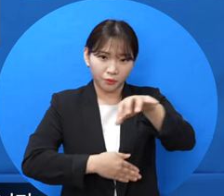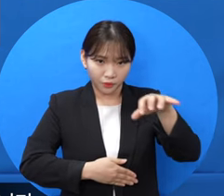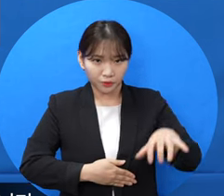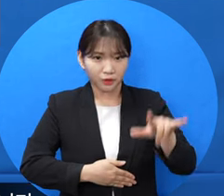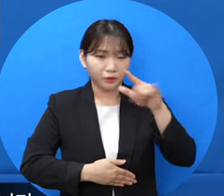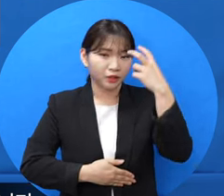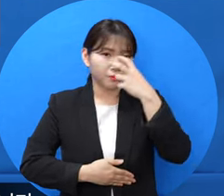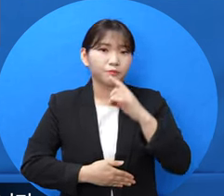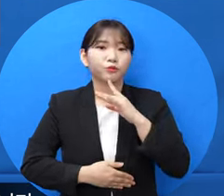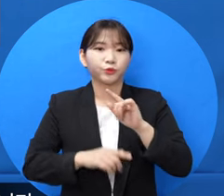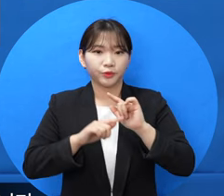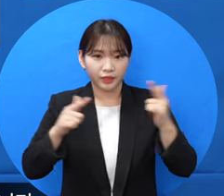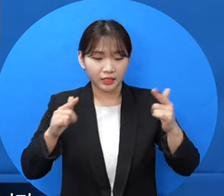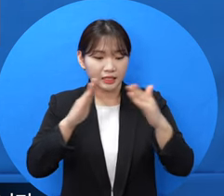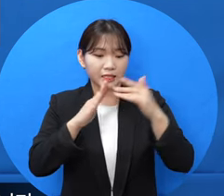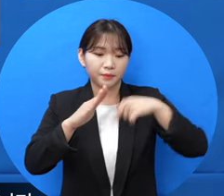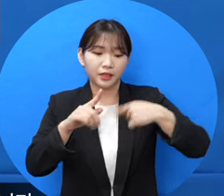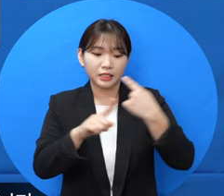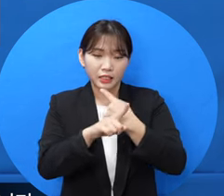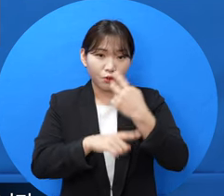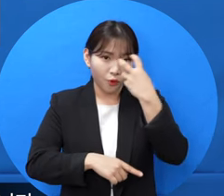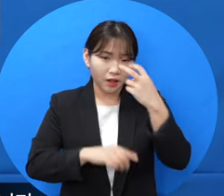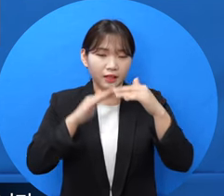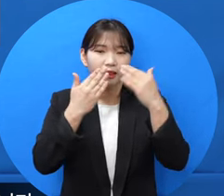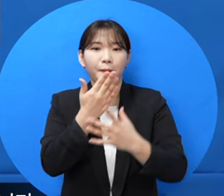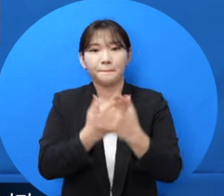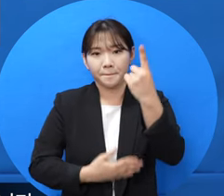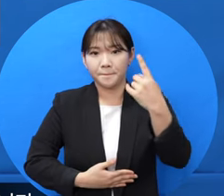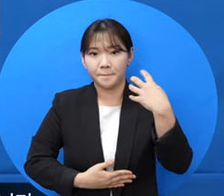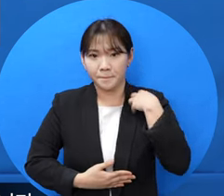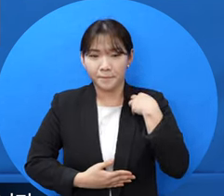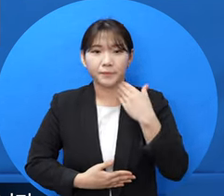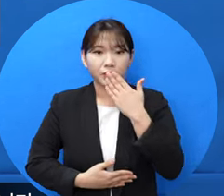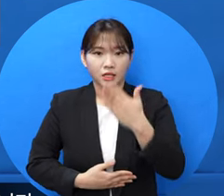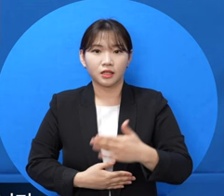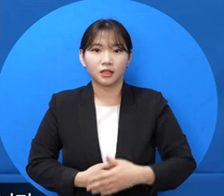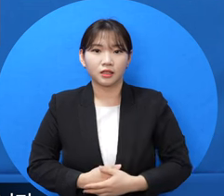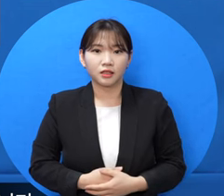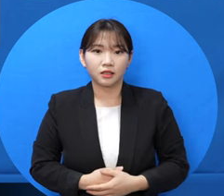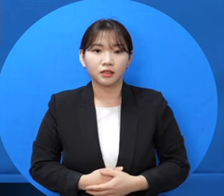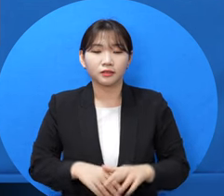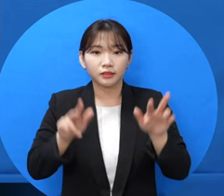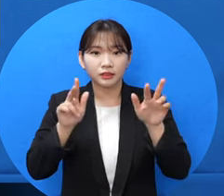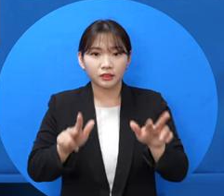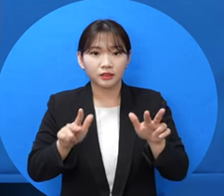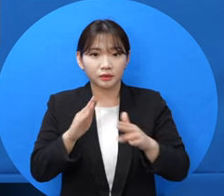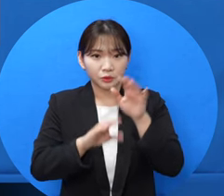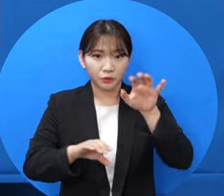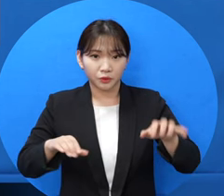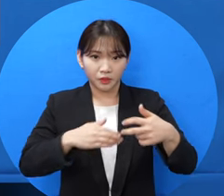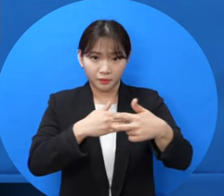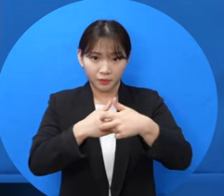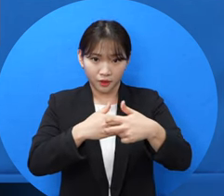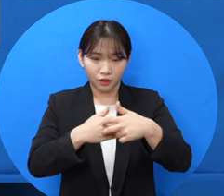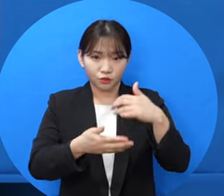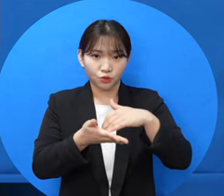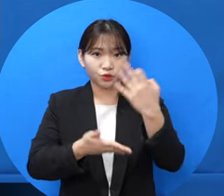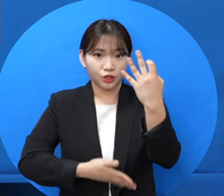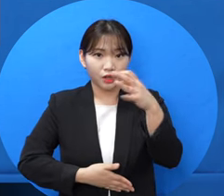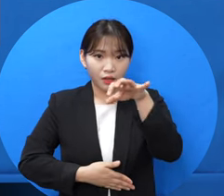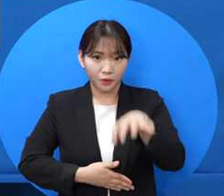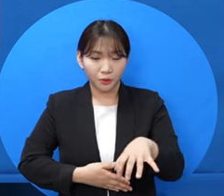진단검사 뿐만 아니라 재택 키로 관리까지 한번에 가능합니다 현재 동네 병원